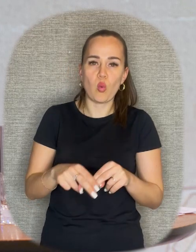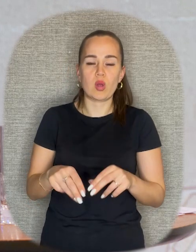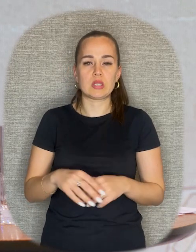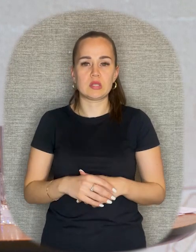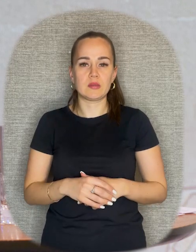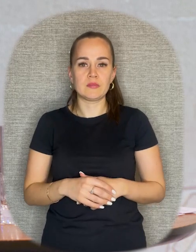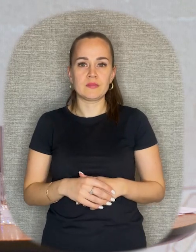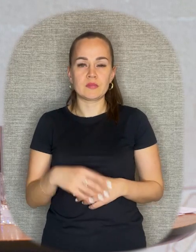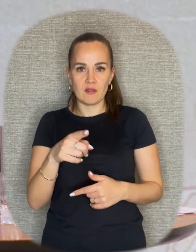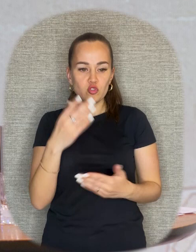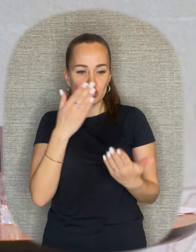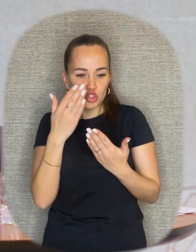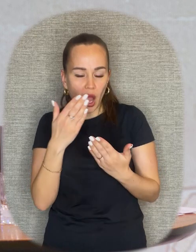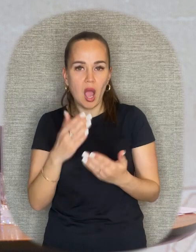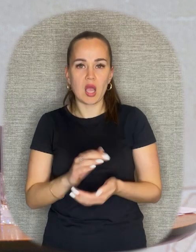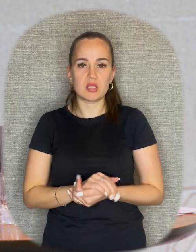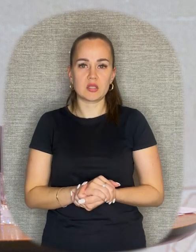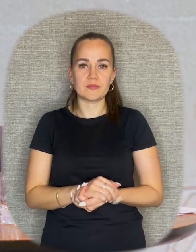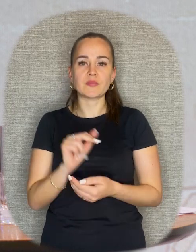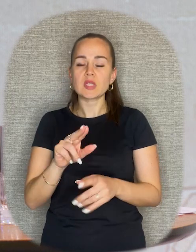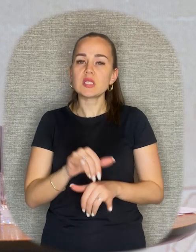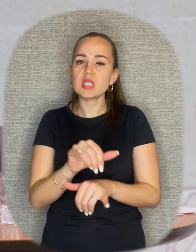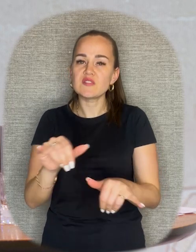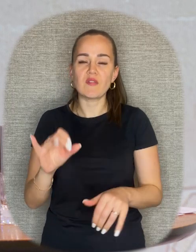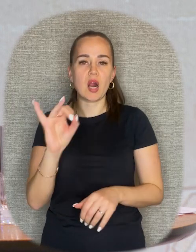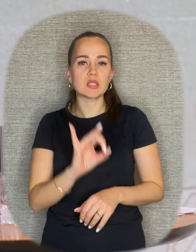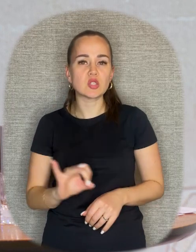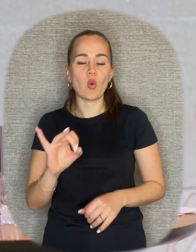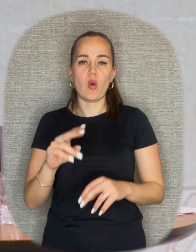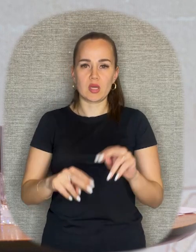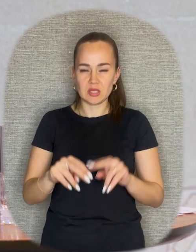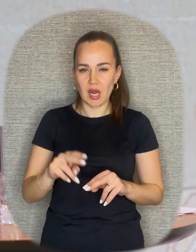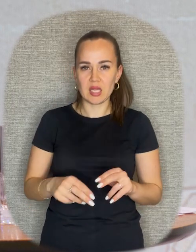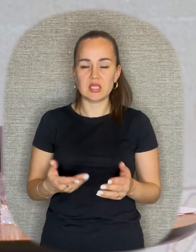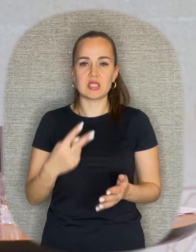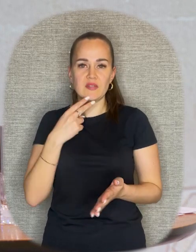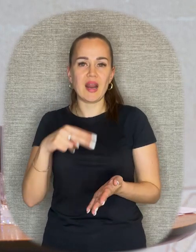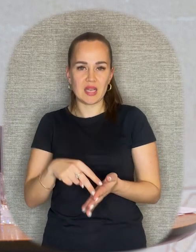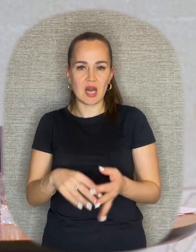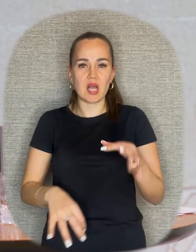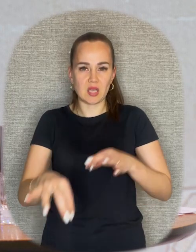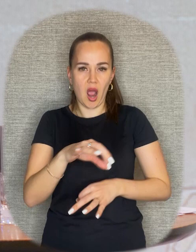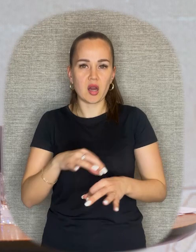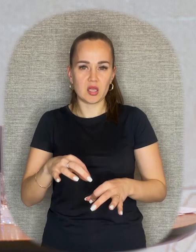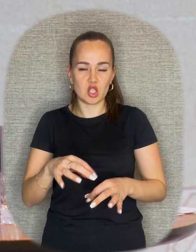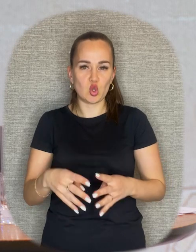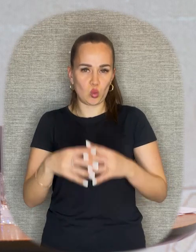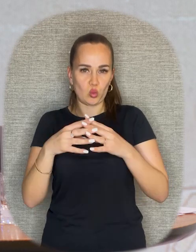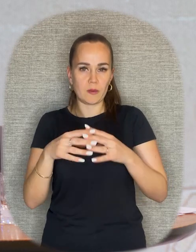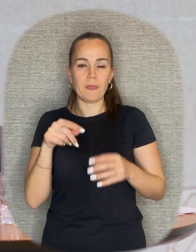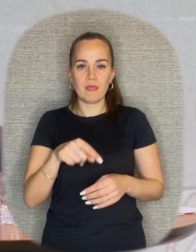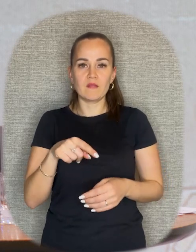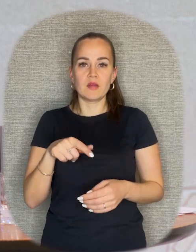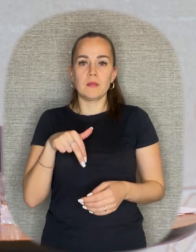меня вот поразило что в большинстве исследований по архитектуре как строится Вот вы читаете